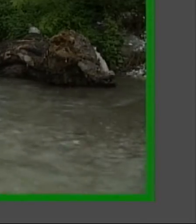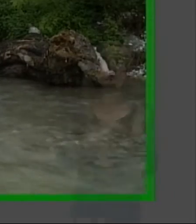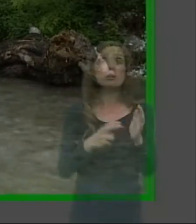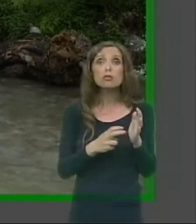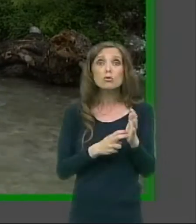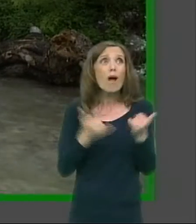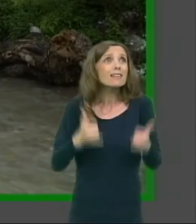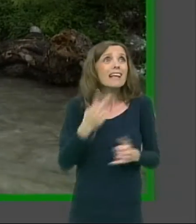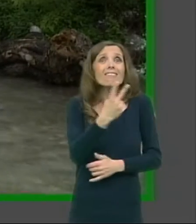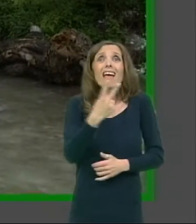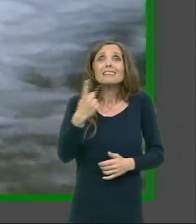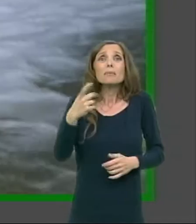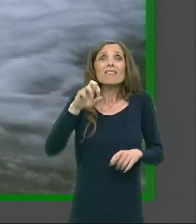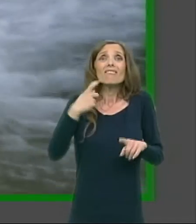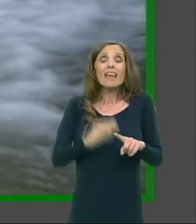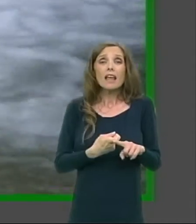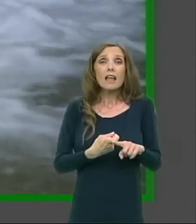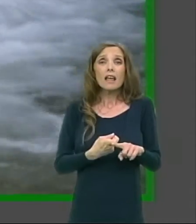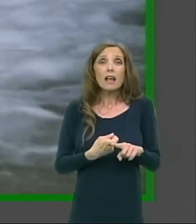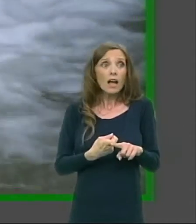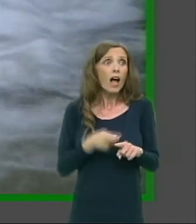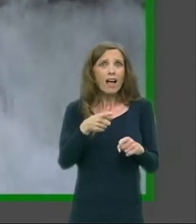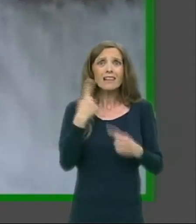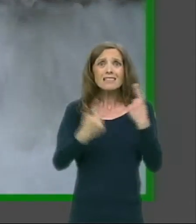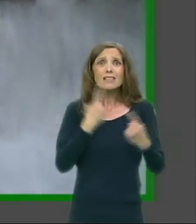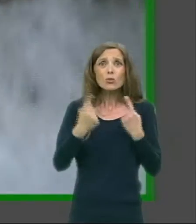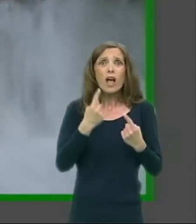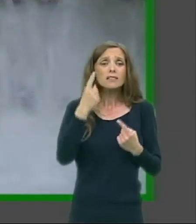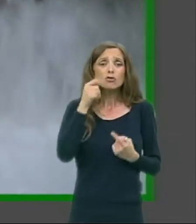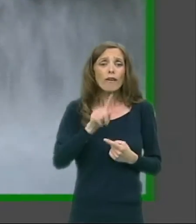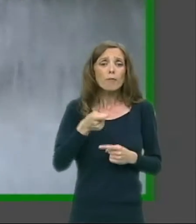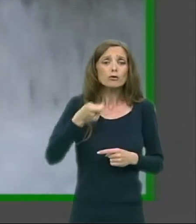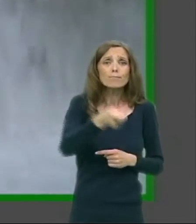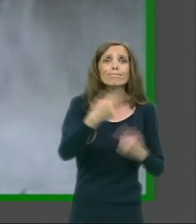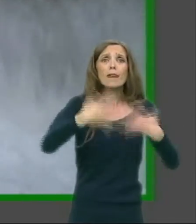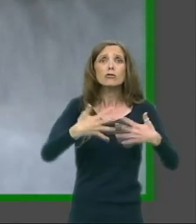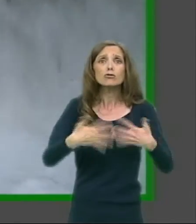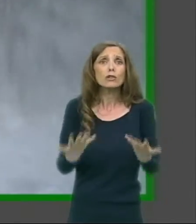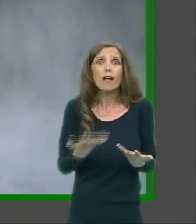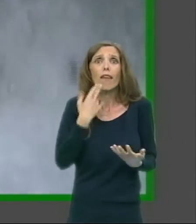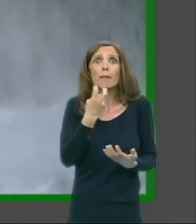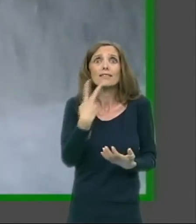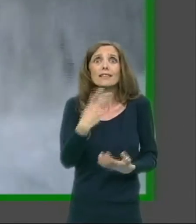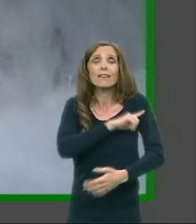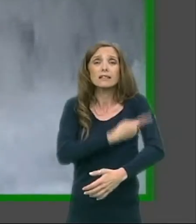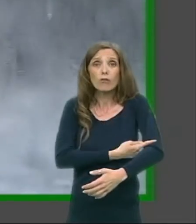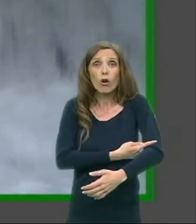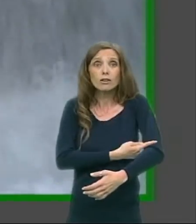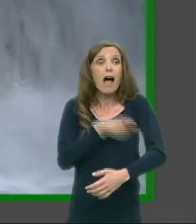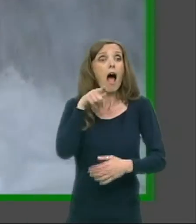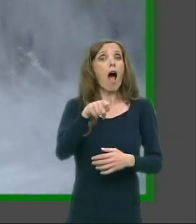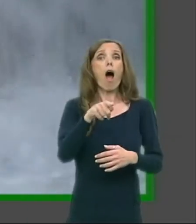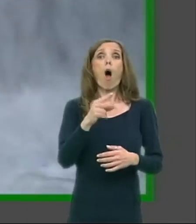Mi smo u 21. veku i imamo situaciju da čovjek ne može da uključi prekrupač. A imate jednu situaciju u Republici gdje vam